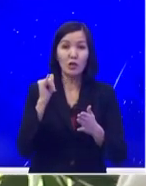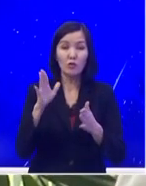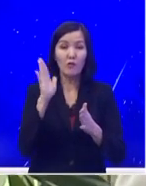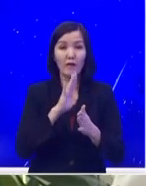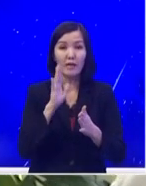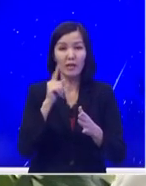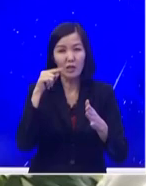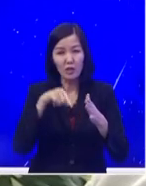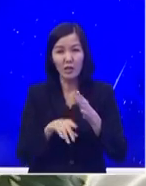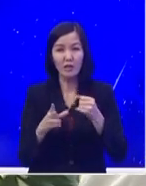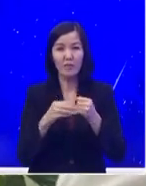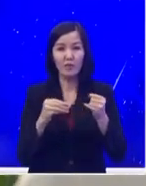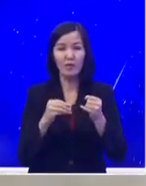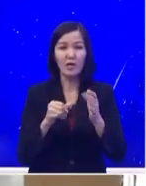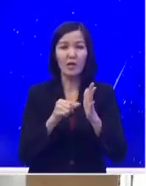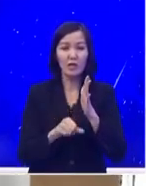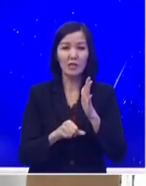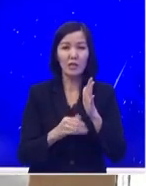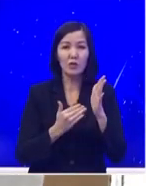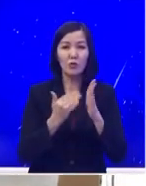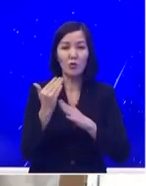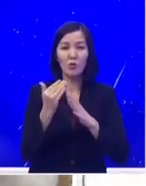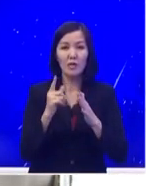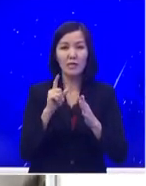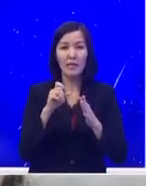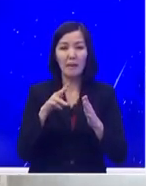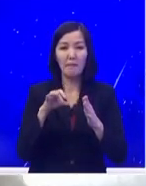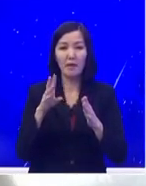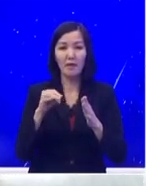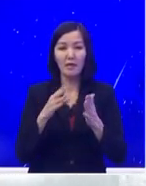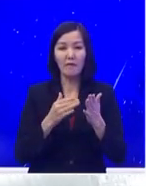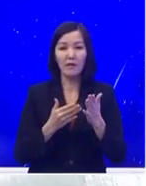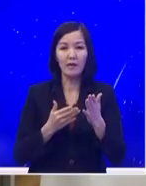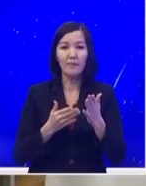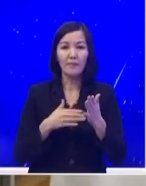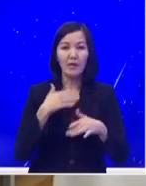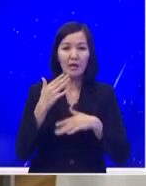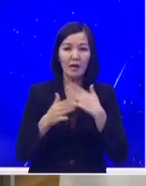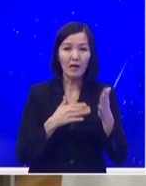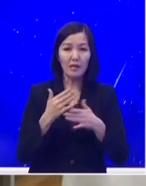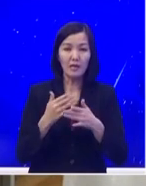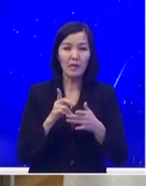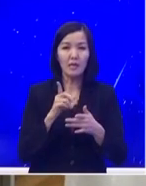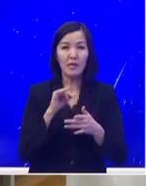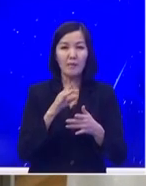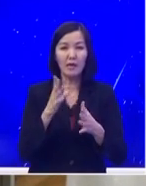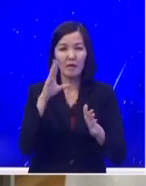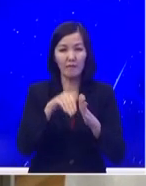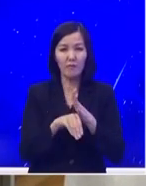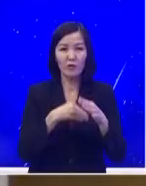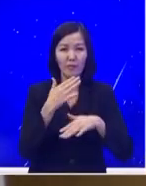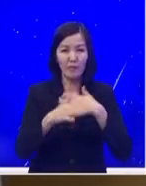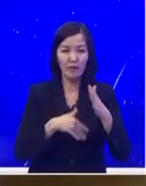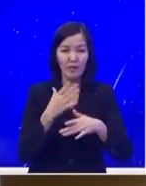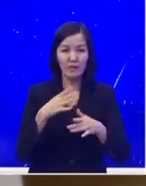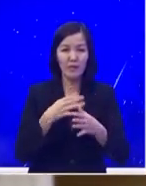из подземных скважин, имеющих глубину от 60 до 100 метров. Далее она проходит процесс обеззараживания водным раствором гипохлорита натрия, который